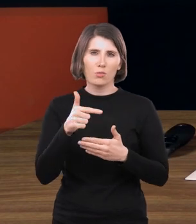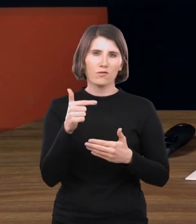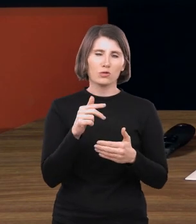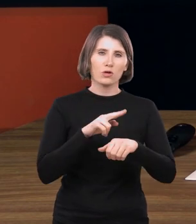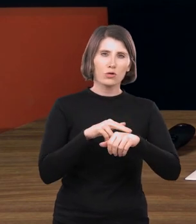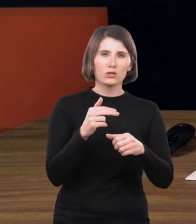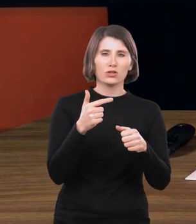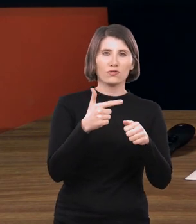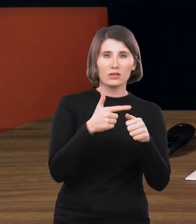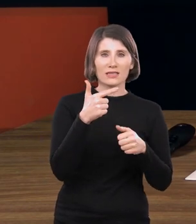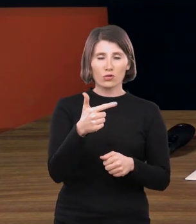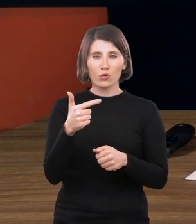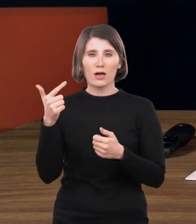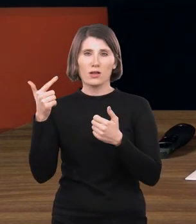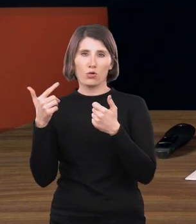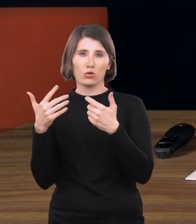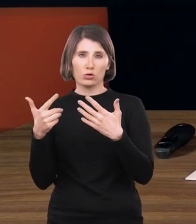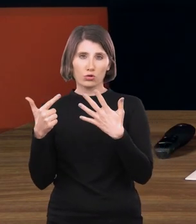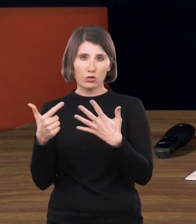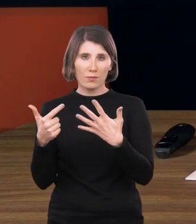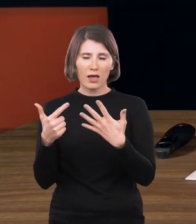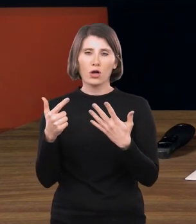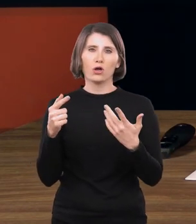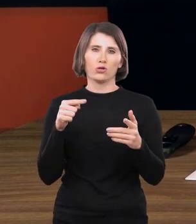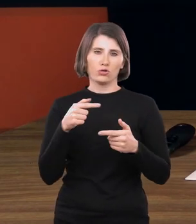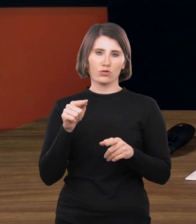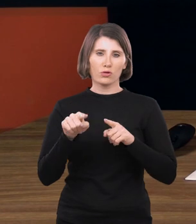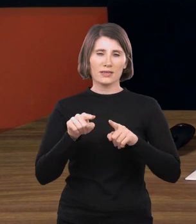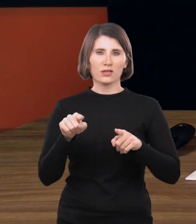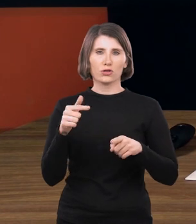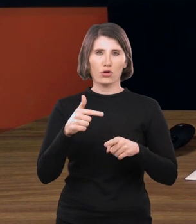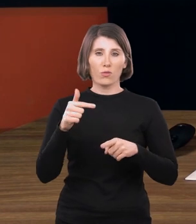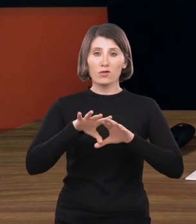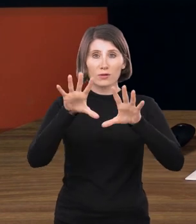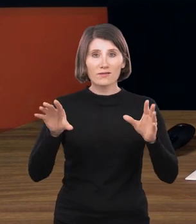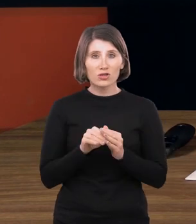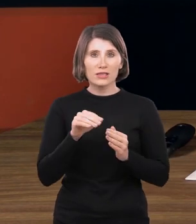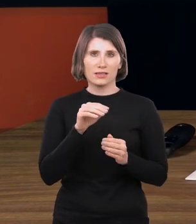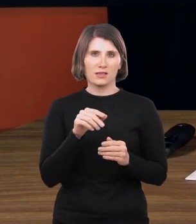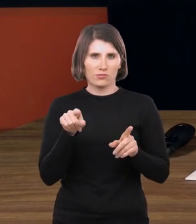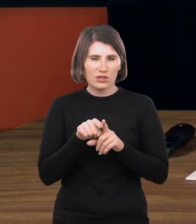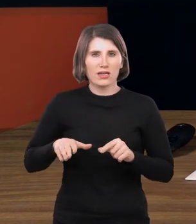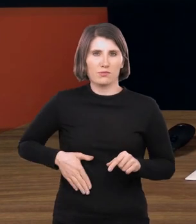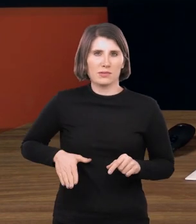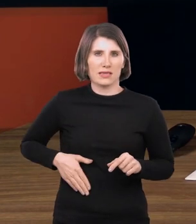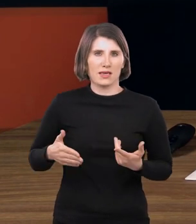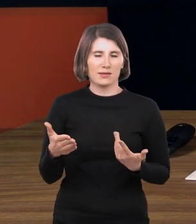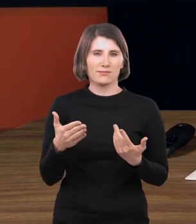22 do godziny 7, to obowiązuje wszystkich członków społeczności, w tym również psy. A